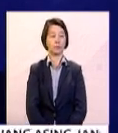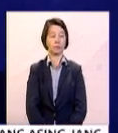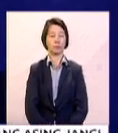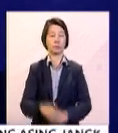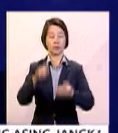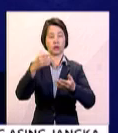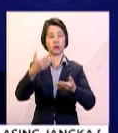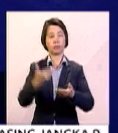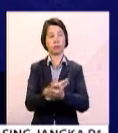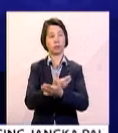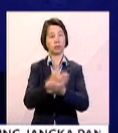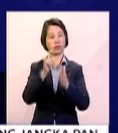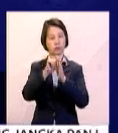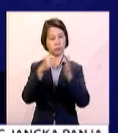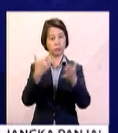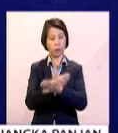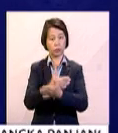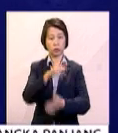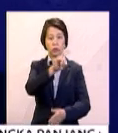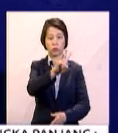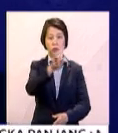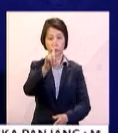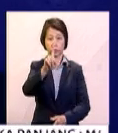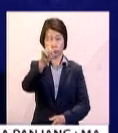Terbaru pada 21 Februari,